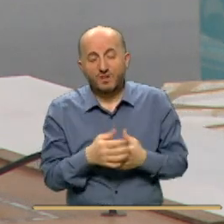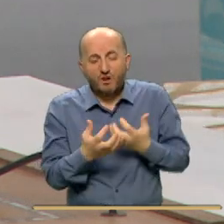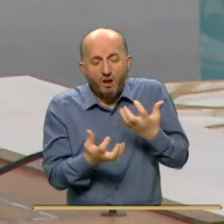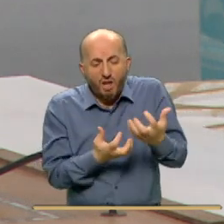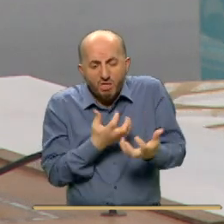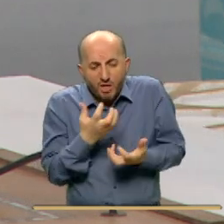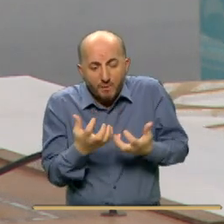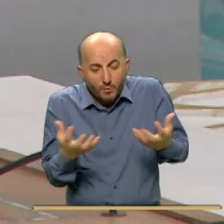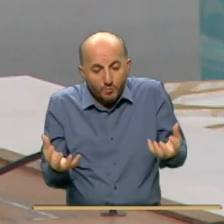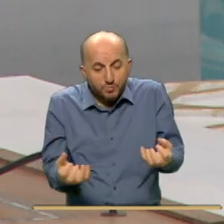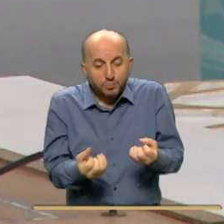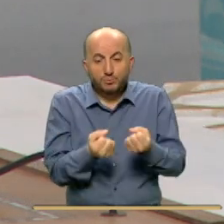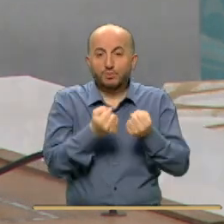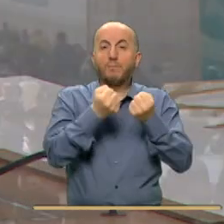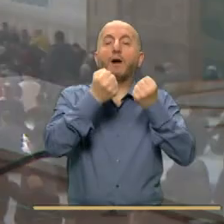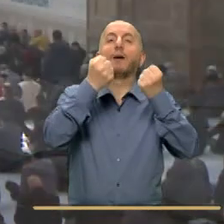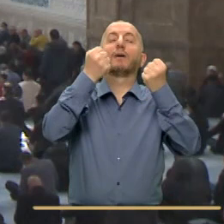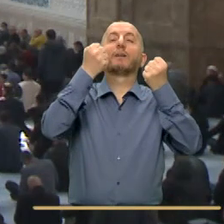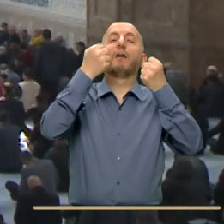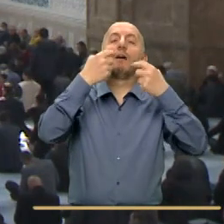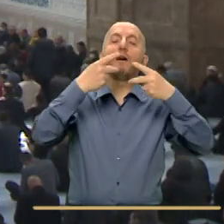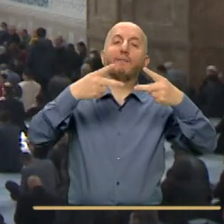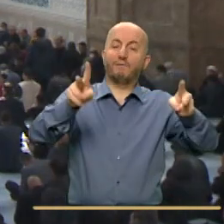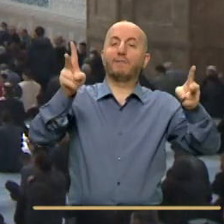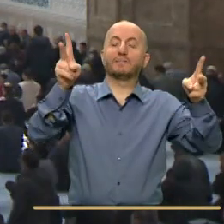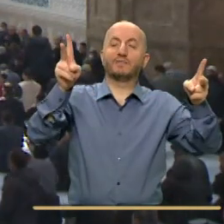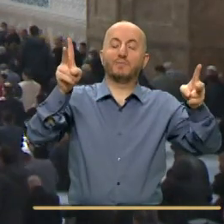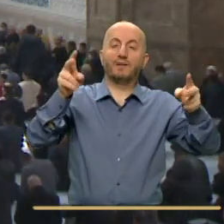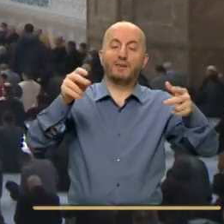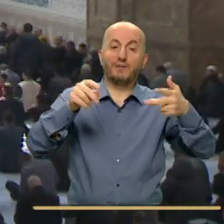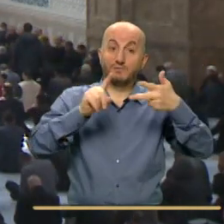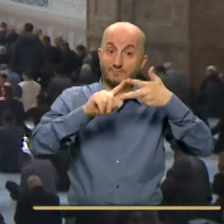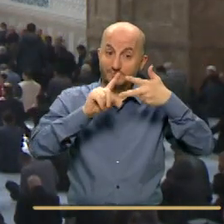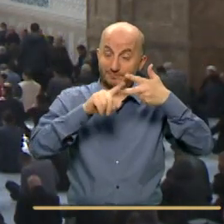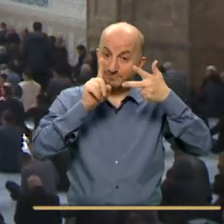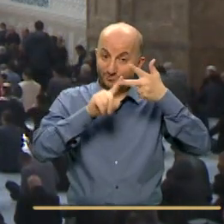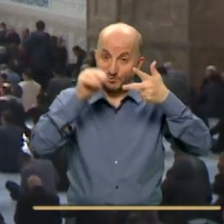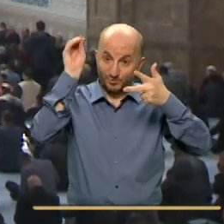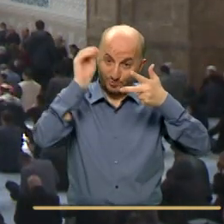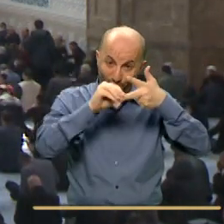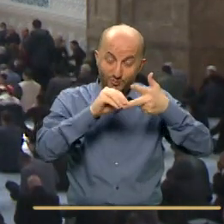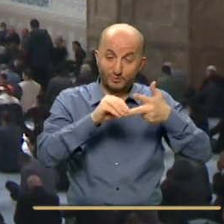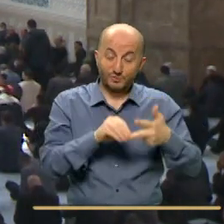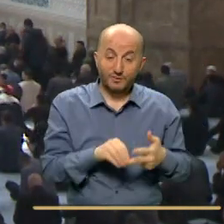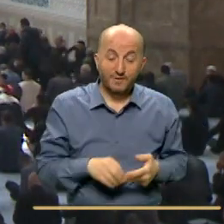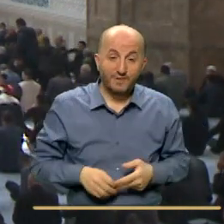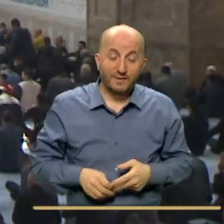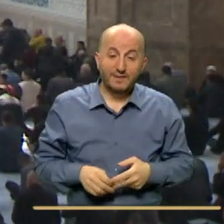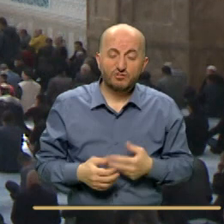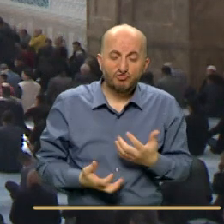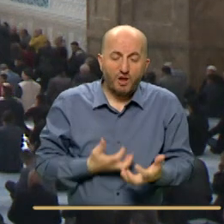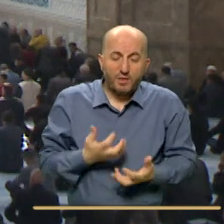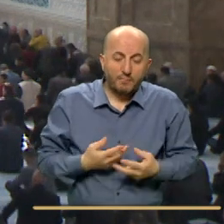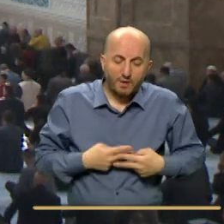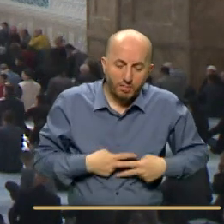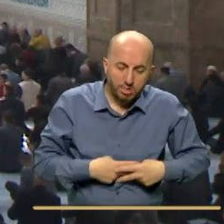cehennem ateşinden kurtulma, affedilmedir. Ve ahiruhu itqun minen nar,